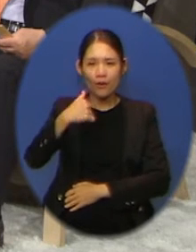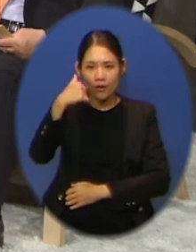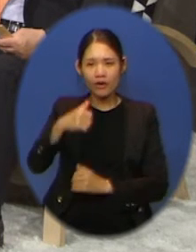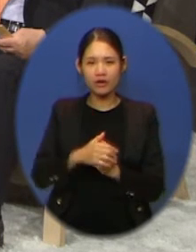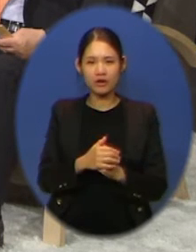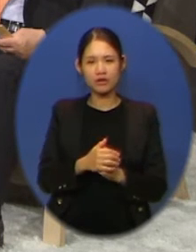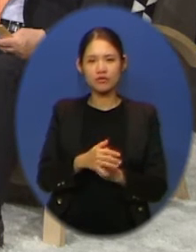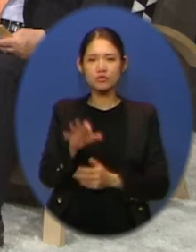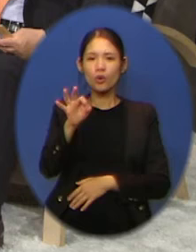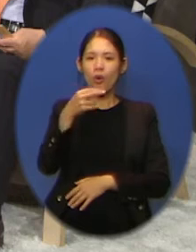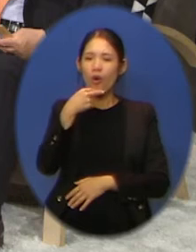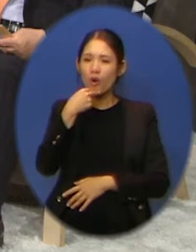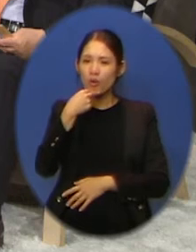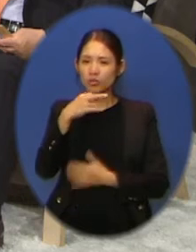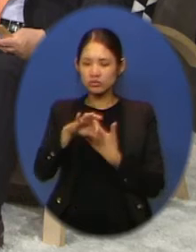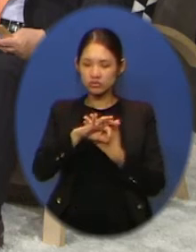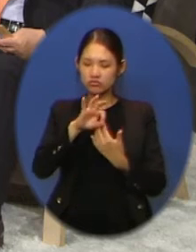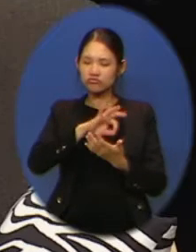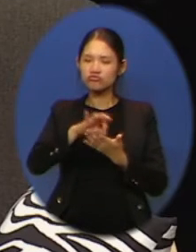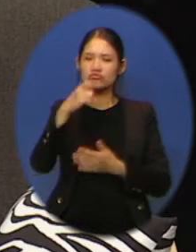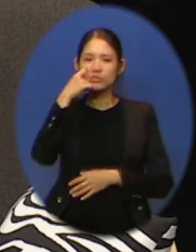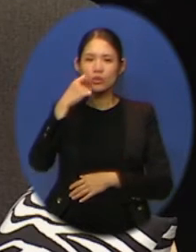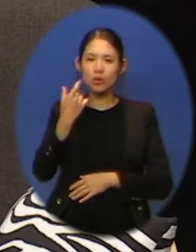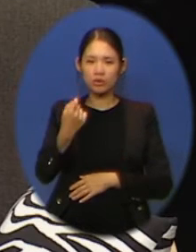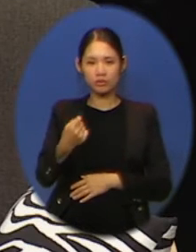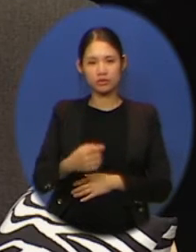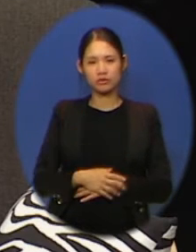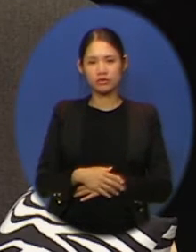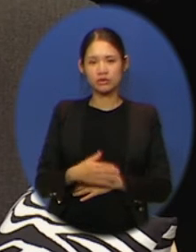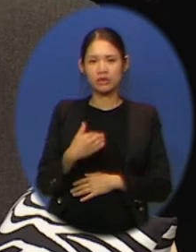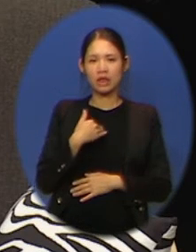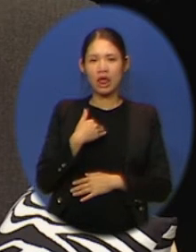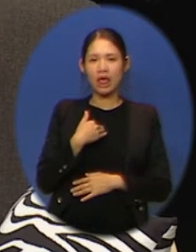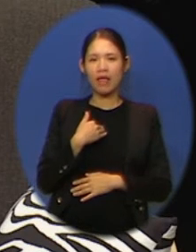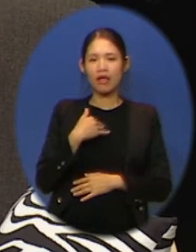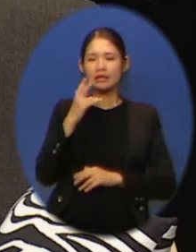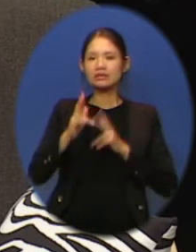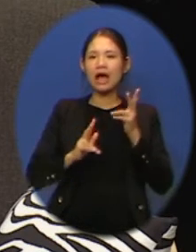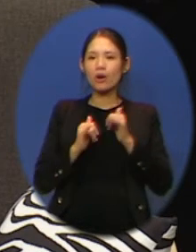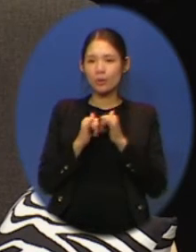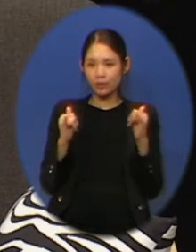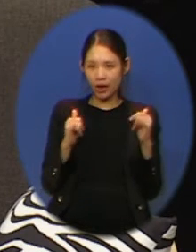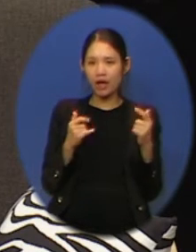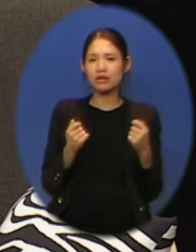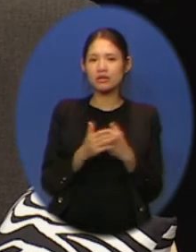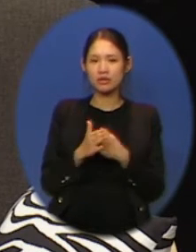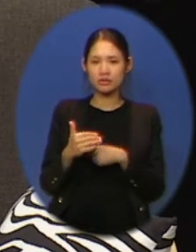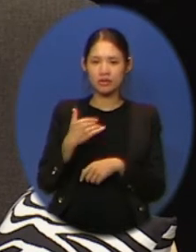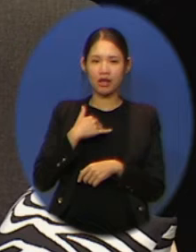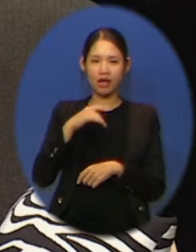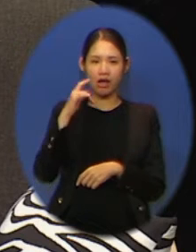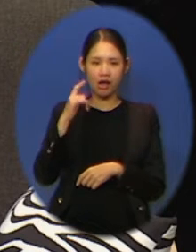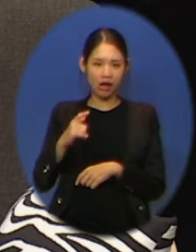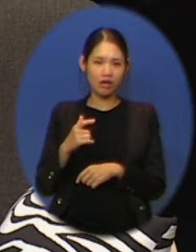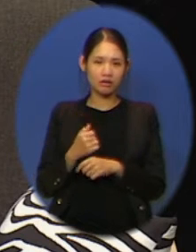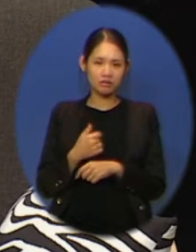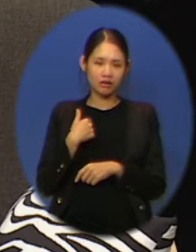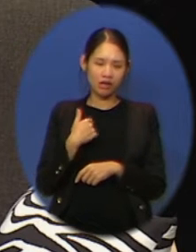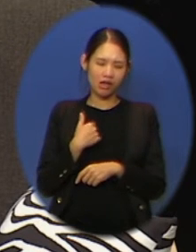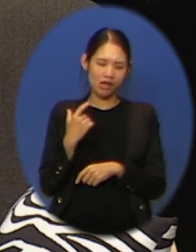없으면은 못 쓰는 거 아닙니까? 네. 내가 비즈니스맨이기 때문에 내가 강한 거를 들고 나올